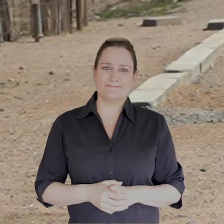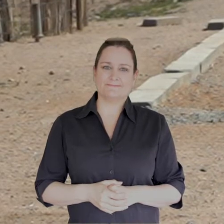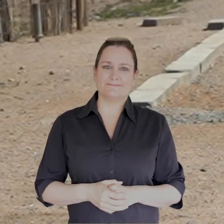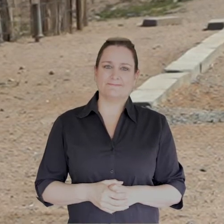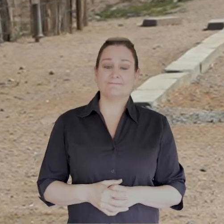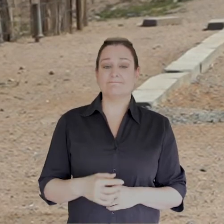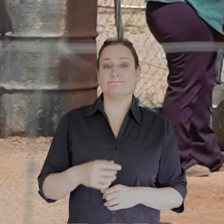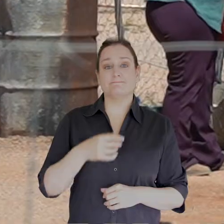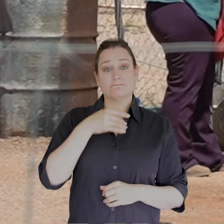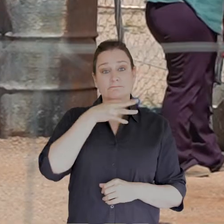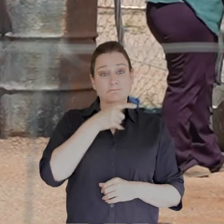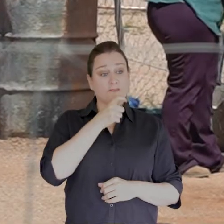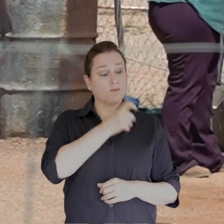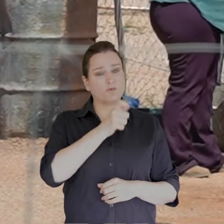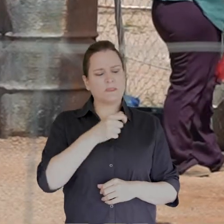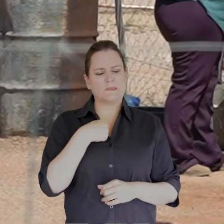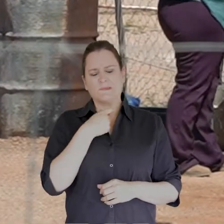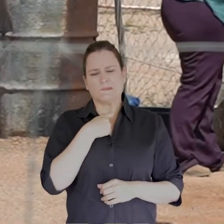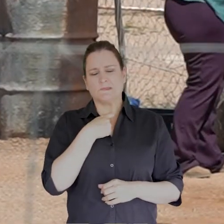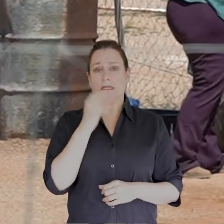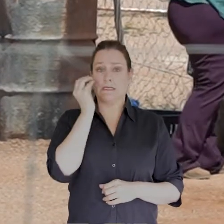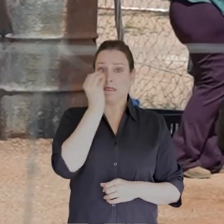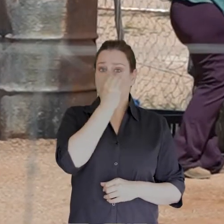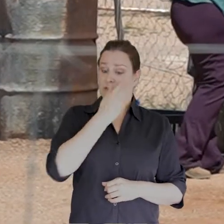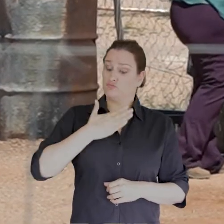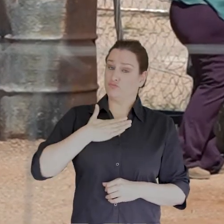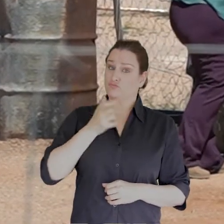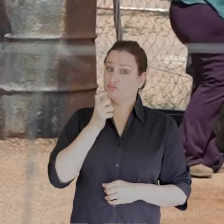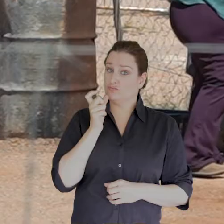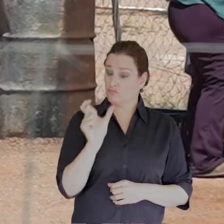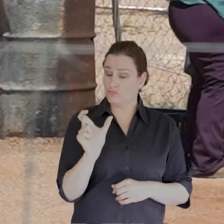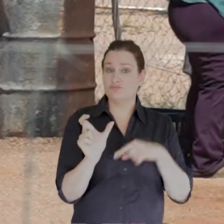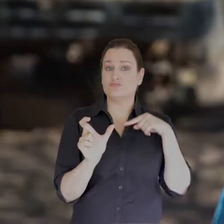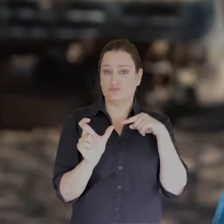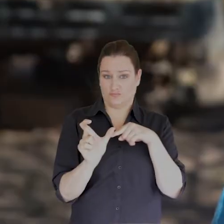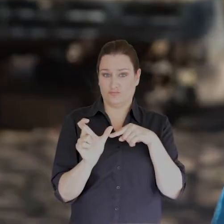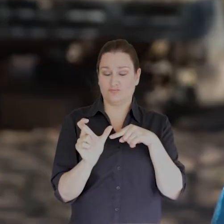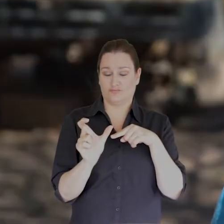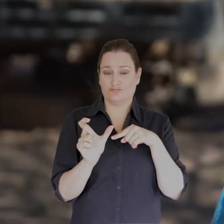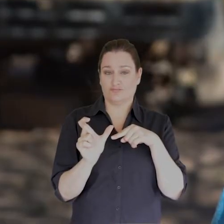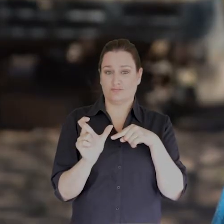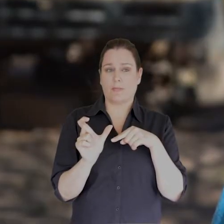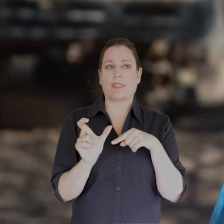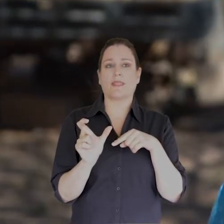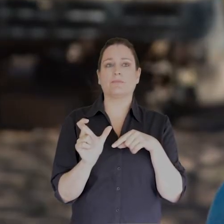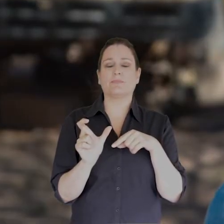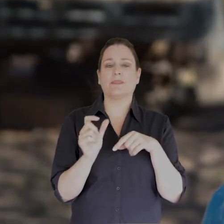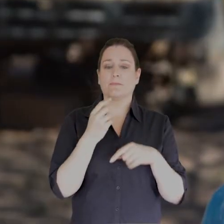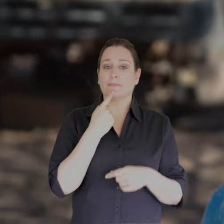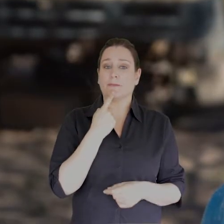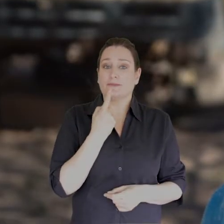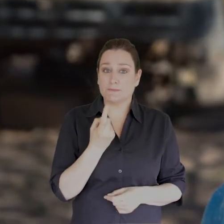Ik ken hem nou niet in die Afrikaans die naam, maar ik zal op mijn manier een Afrikaanse woord